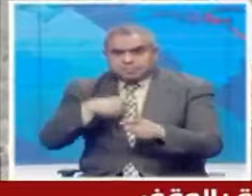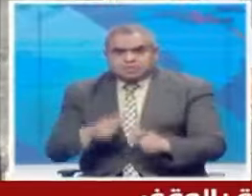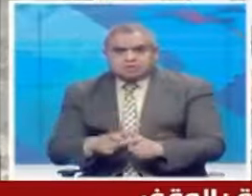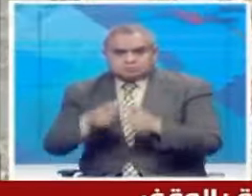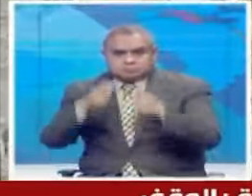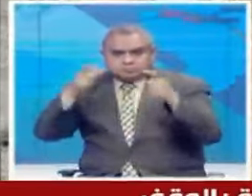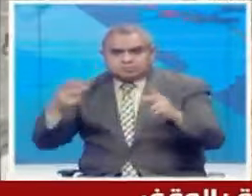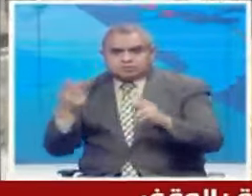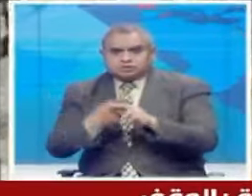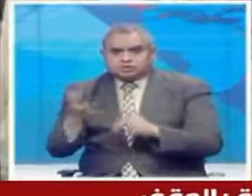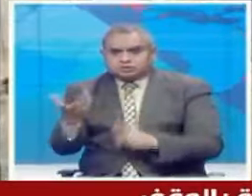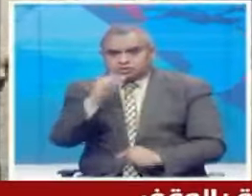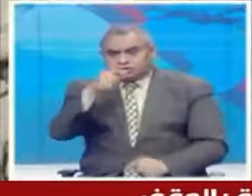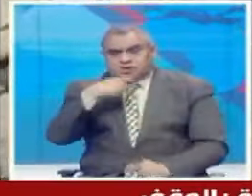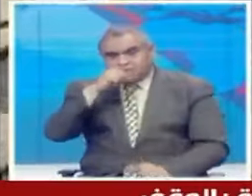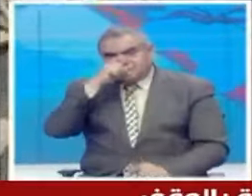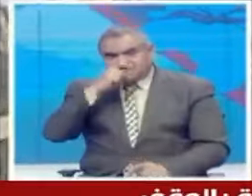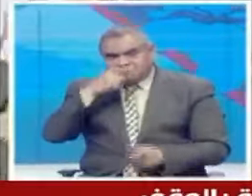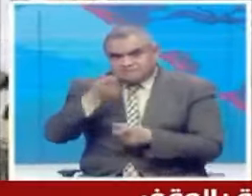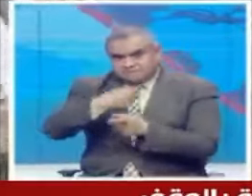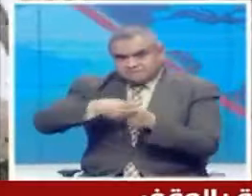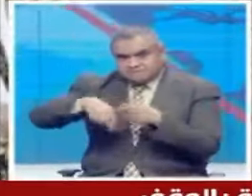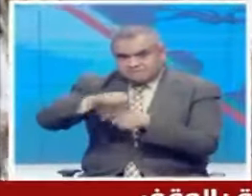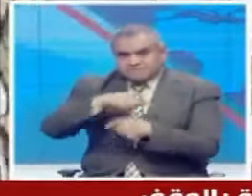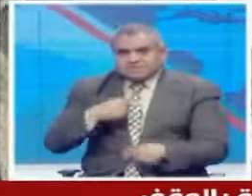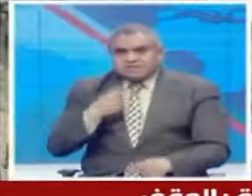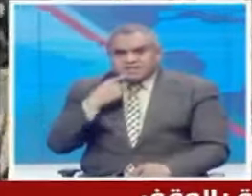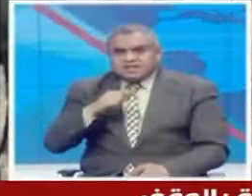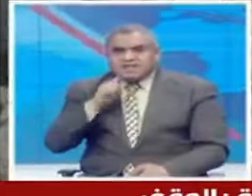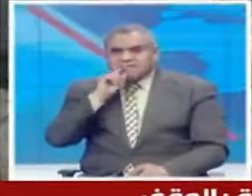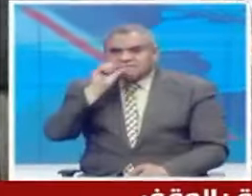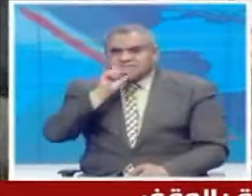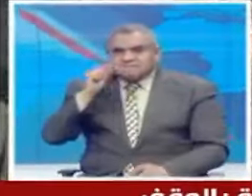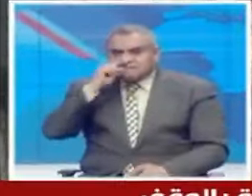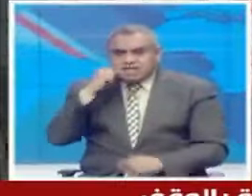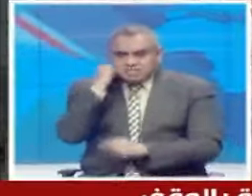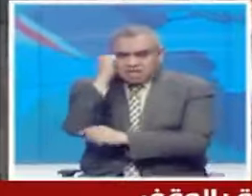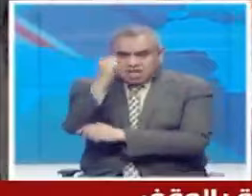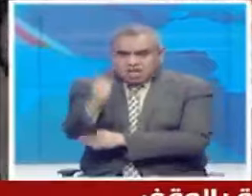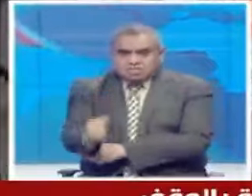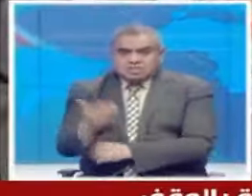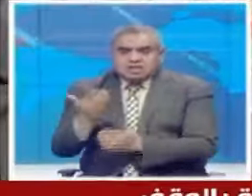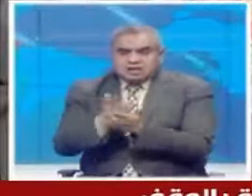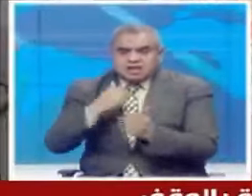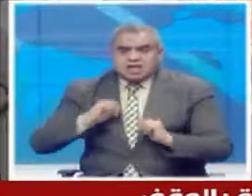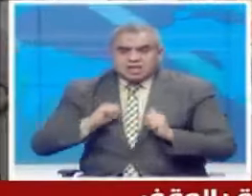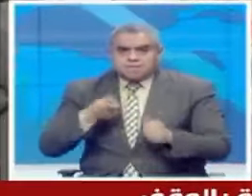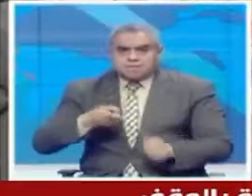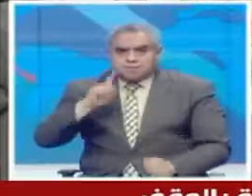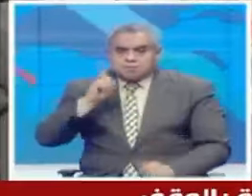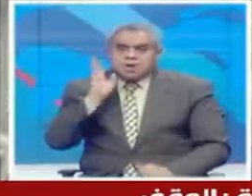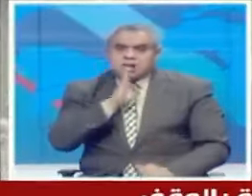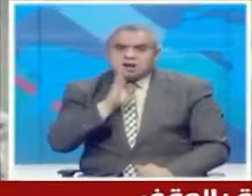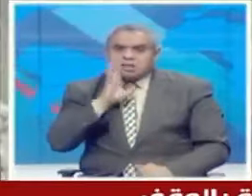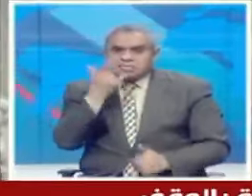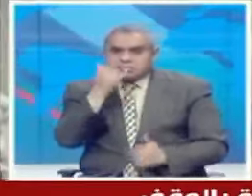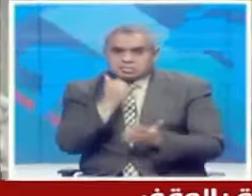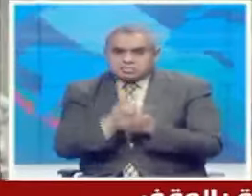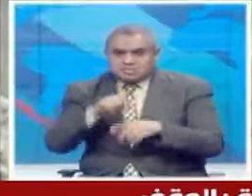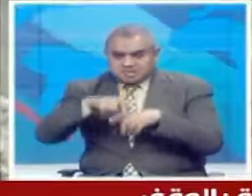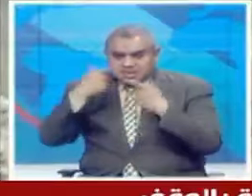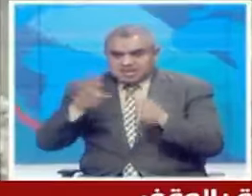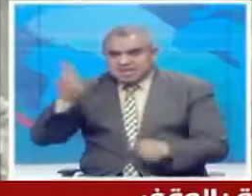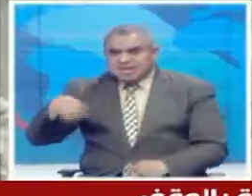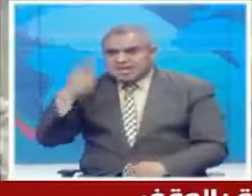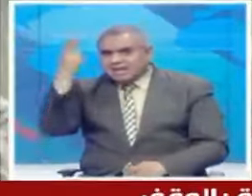الذين يزرعون في مساحة تقل عن فدانين في إطار المبادرة التي تنفذها الهيئة القبطية